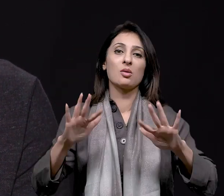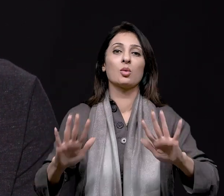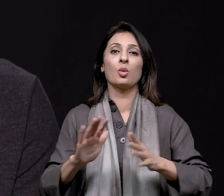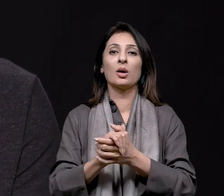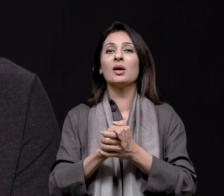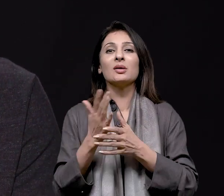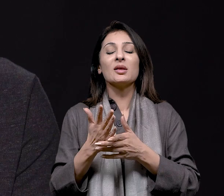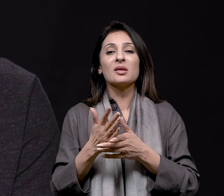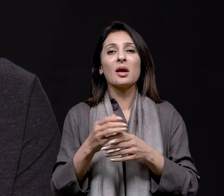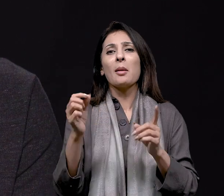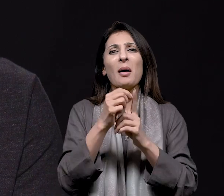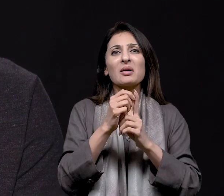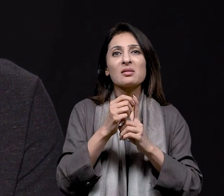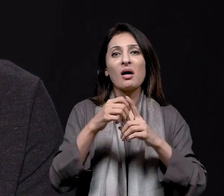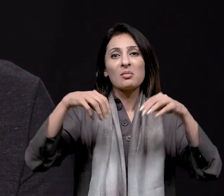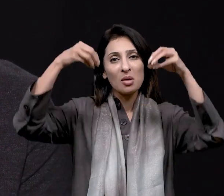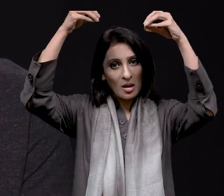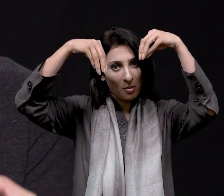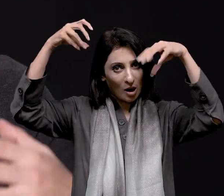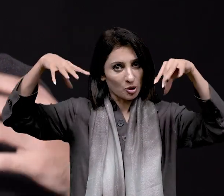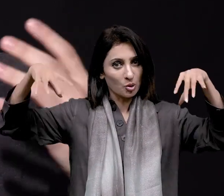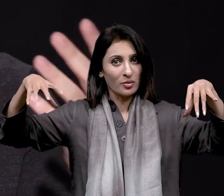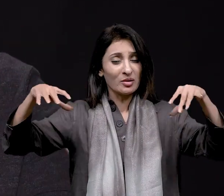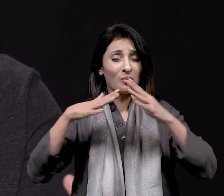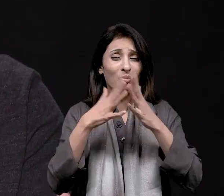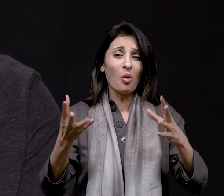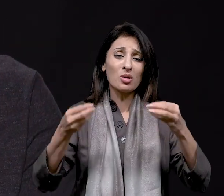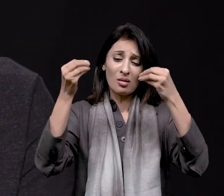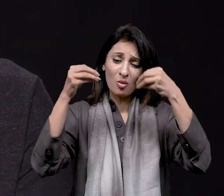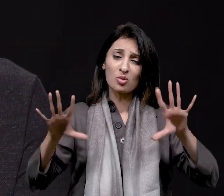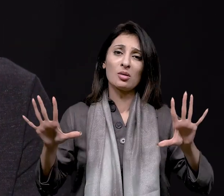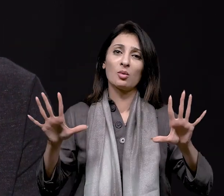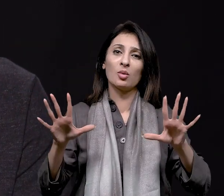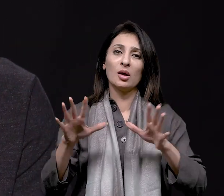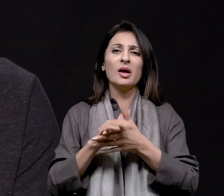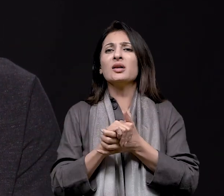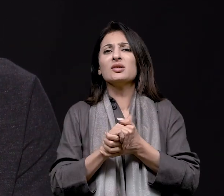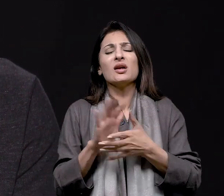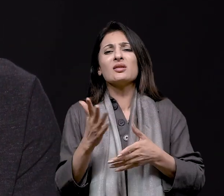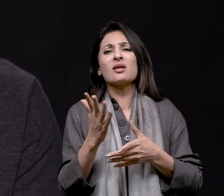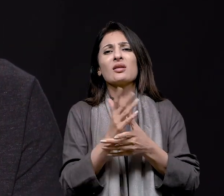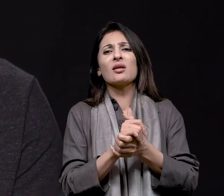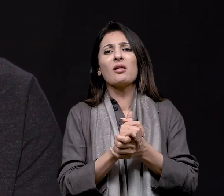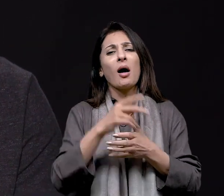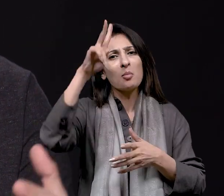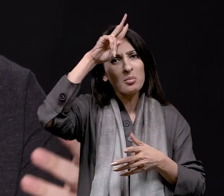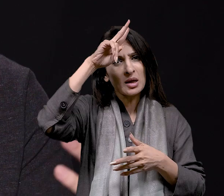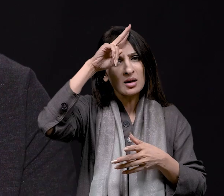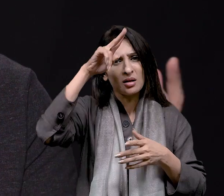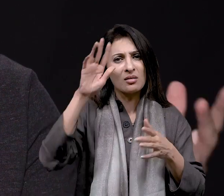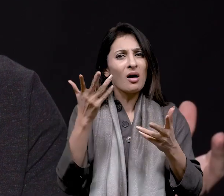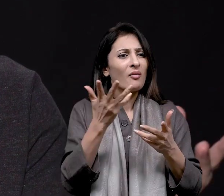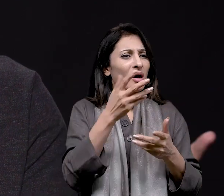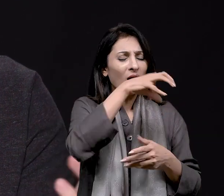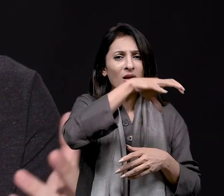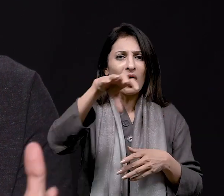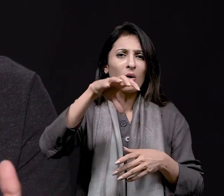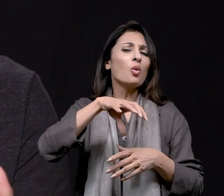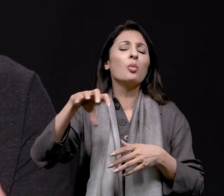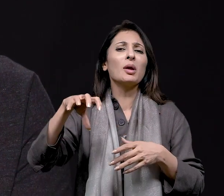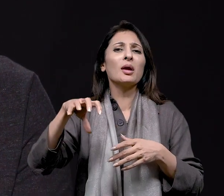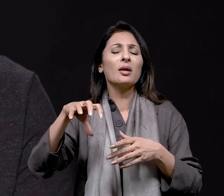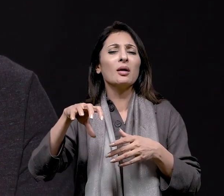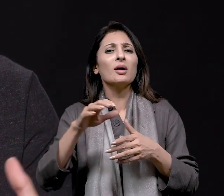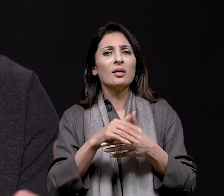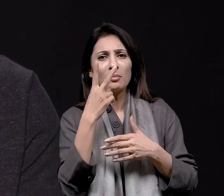وجہ سے بہت زیادہ نقصانات ہو رہے ہیں۔ اگر ہم بالکل شمالی علاقوں سے شروع کریں تو کوہستان اور ہنزا